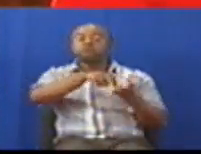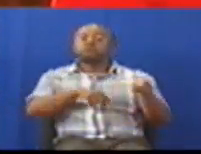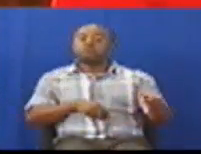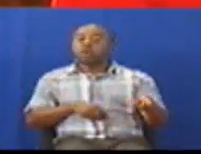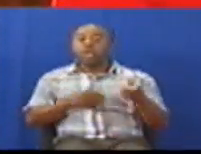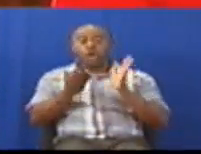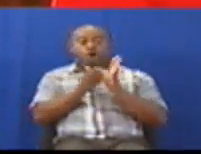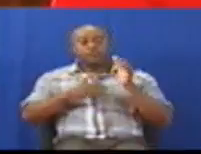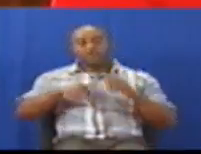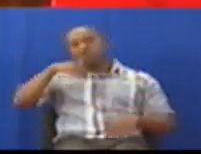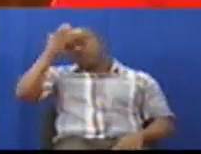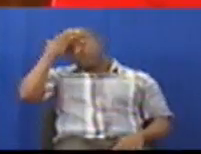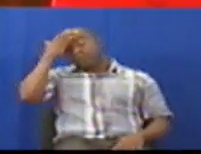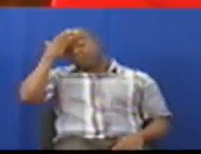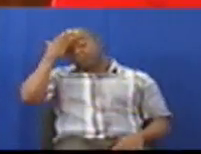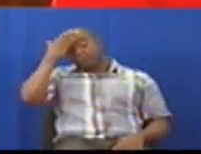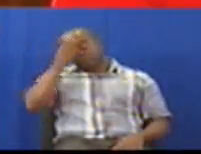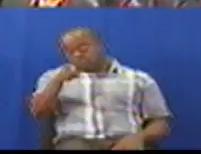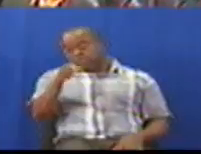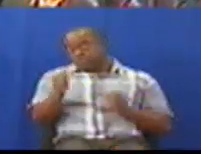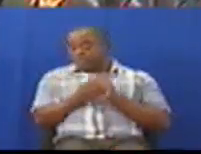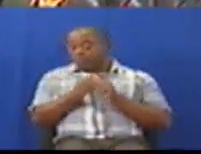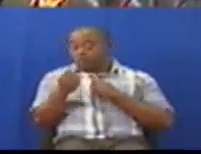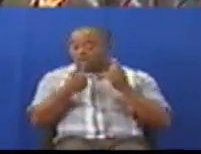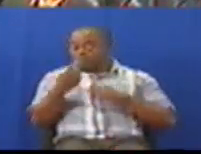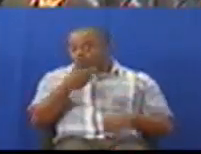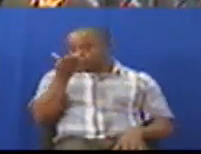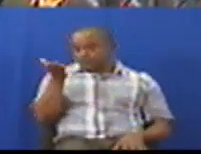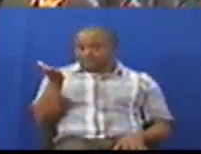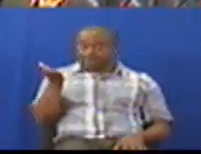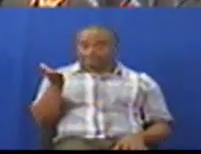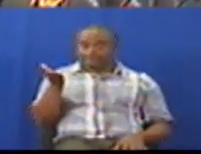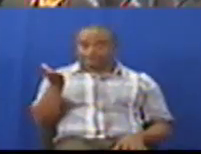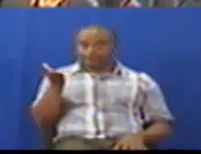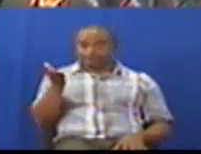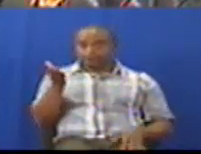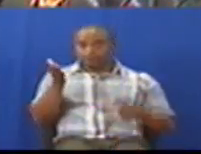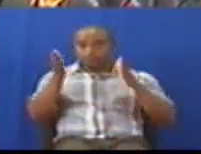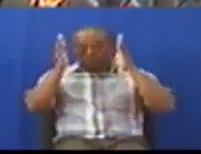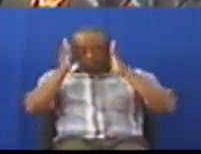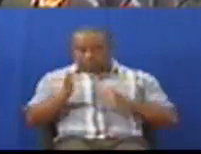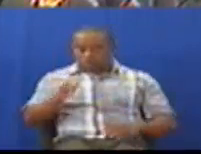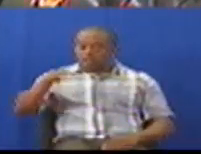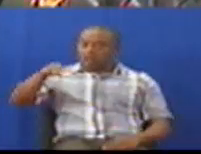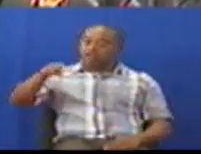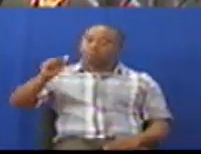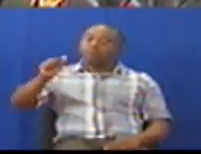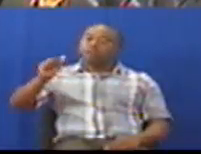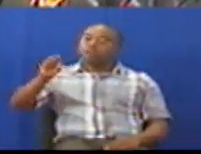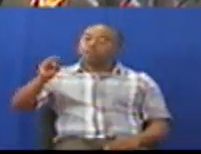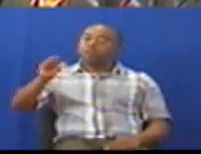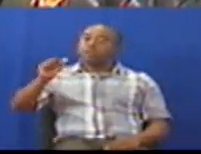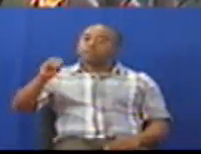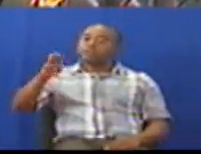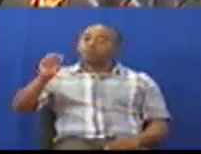kama jambo ambalo amelizungumza mheshimiwa Gimbi Doto Masaba wakati akichangia